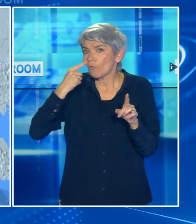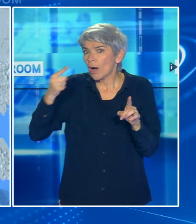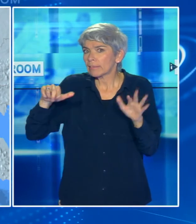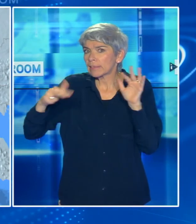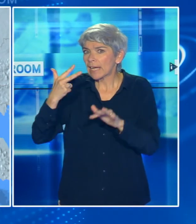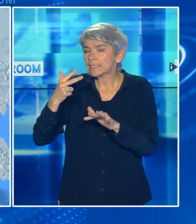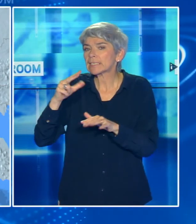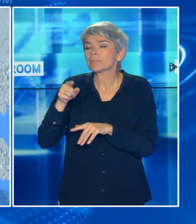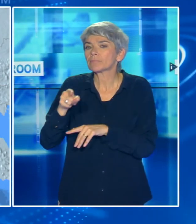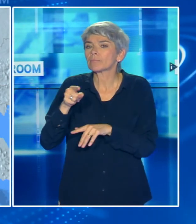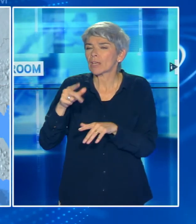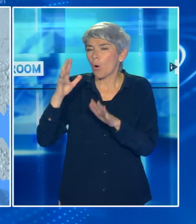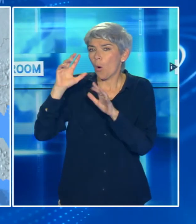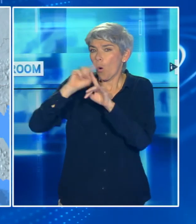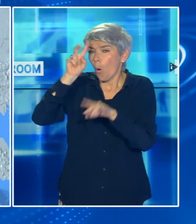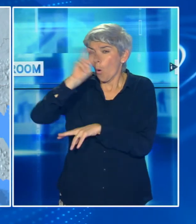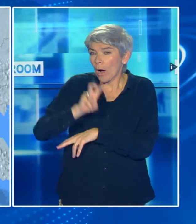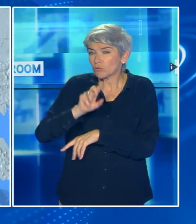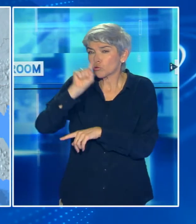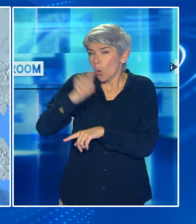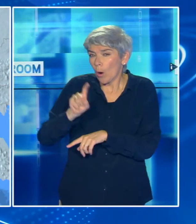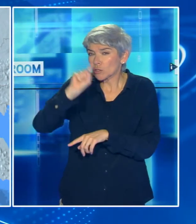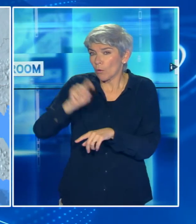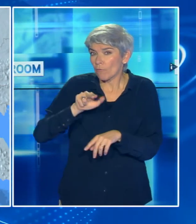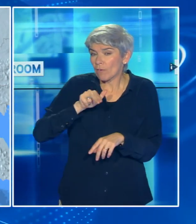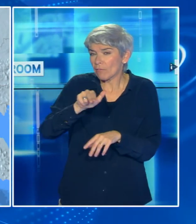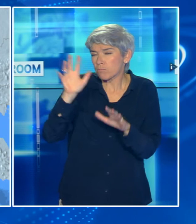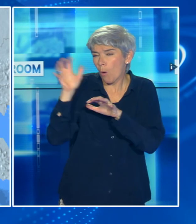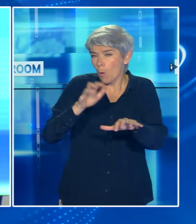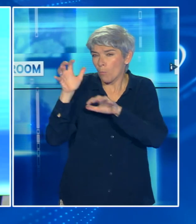Bouches-du-Rhône. Des orages violents sont attendus dans